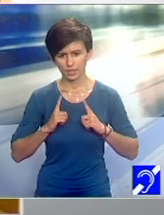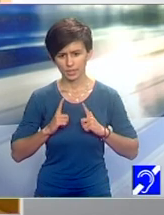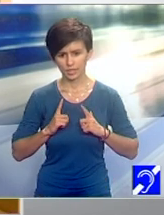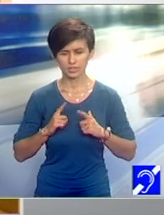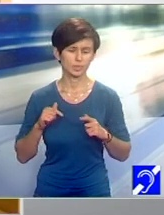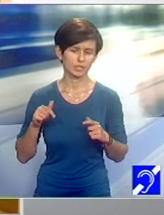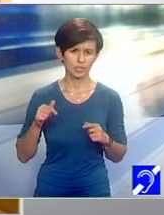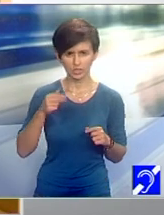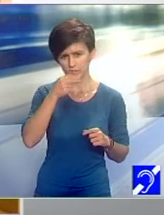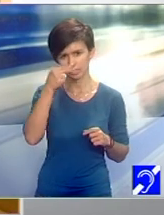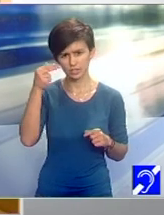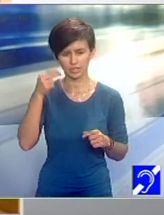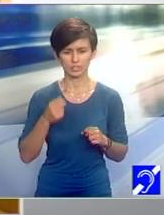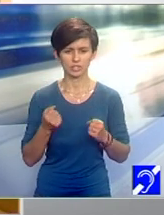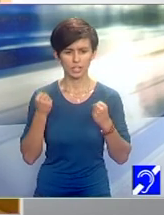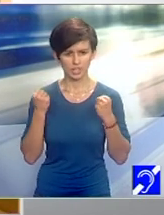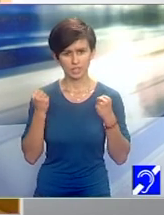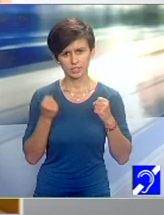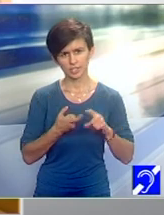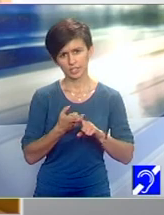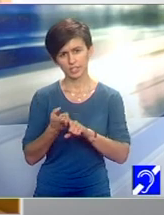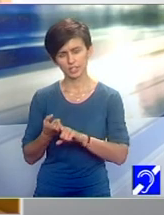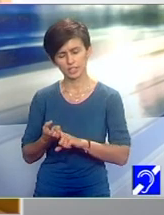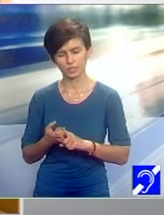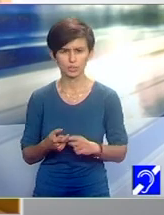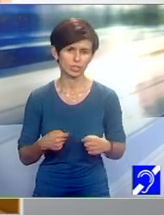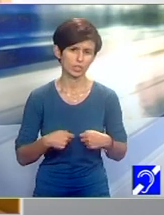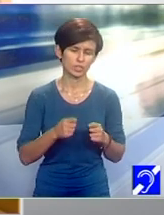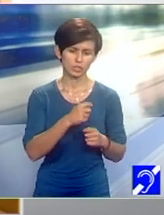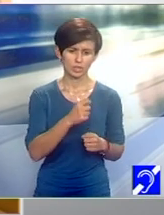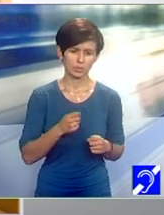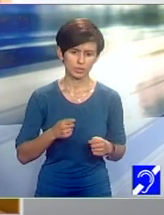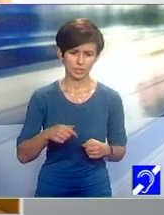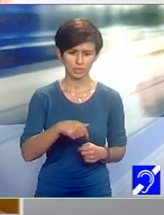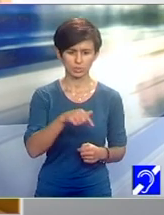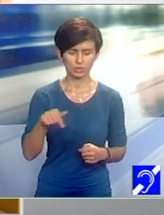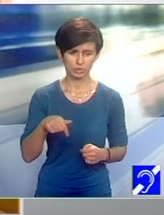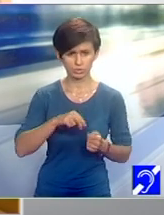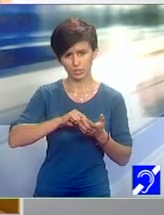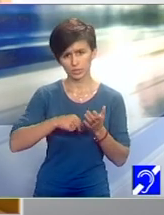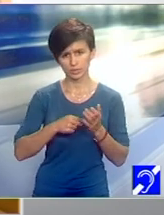astfel de titlu? Evident, întărirea legăturilor. Rectorul nostru a semnat astăzi cu rectorul Universității